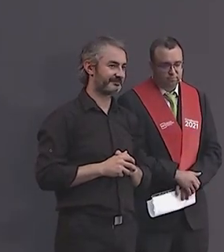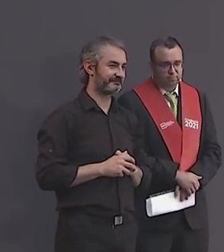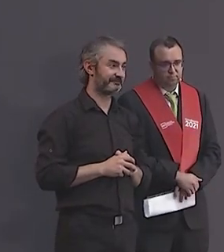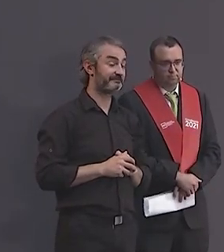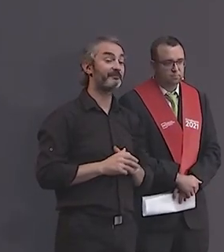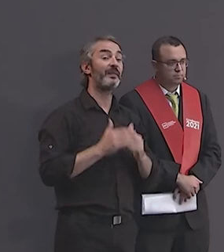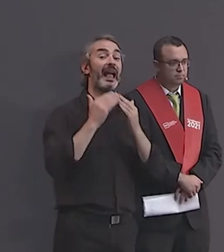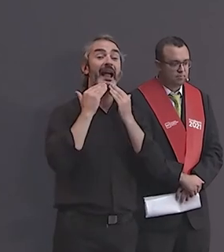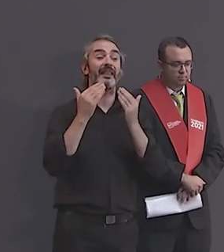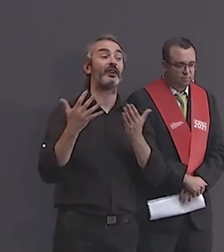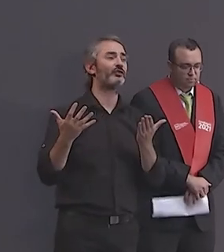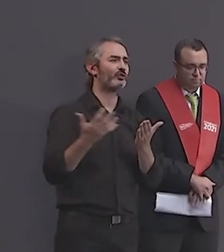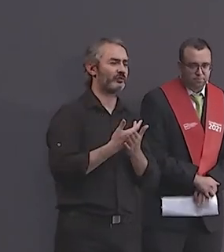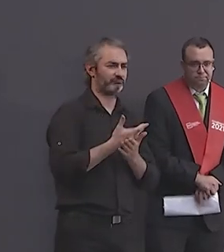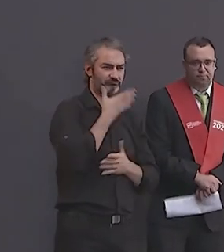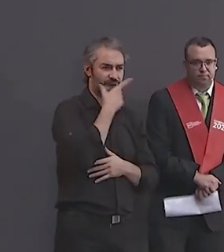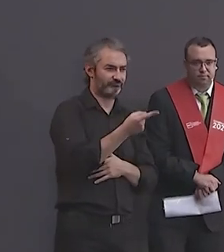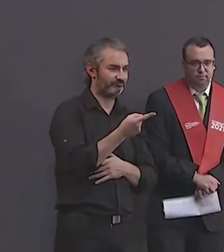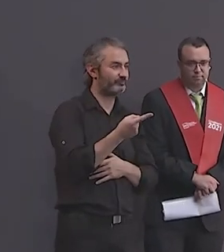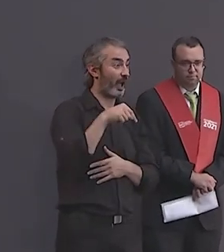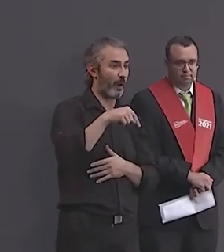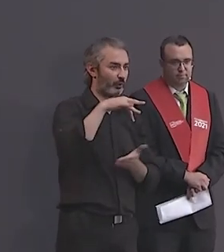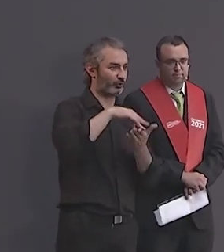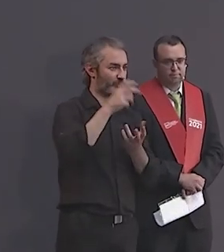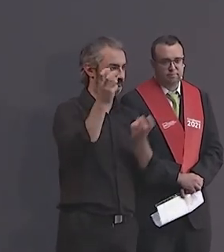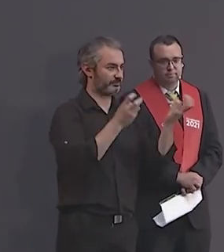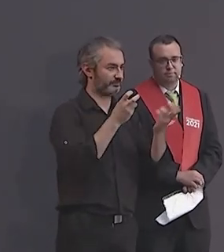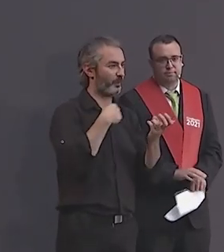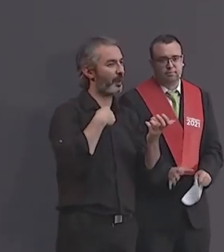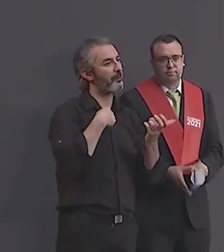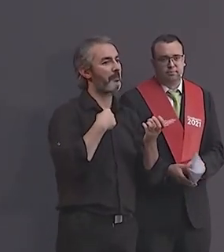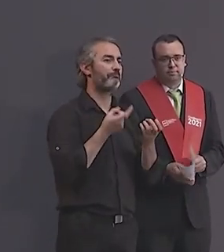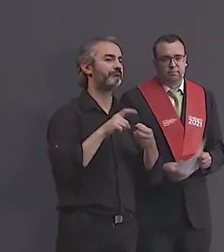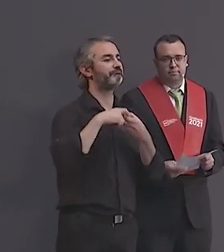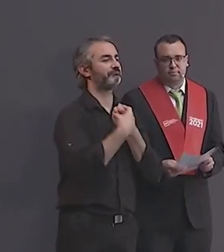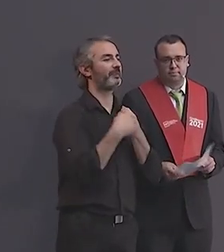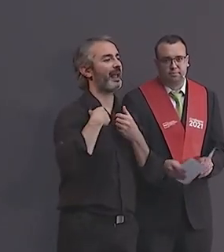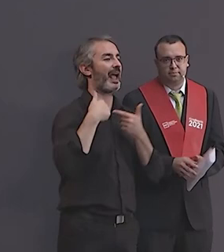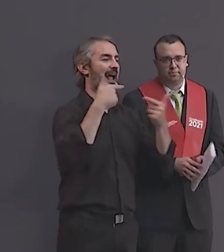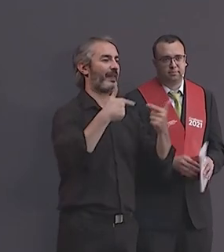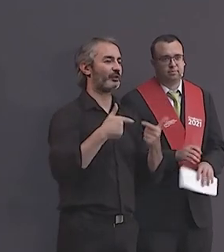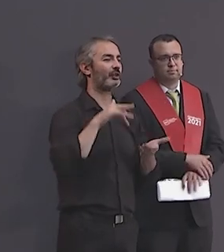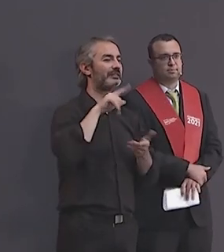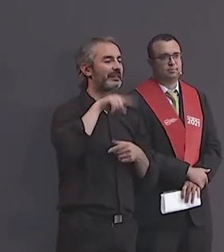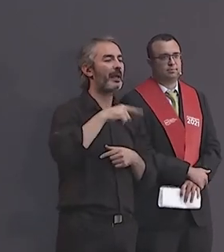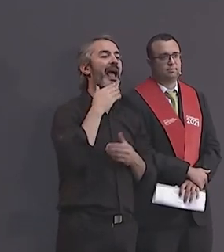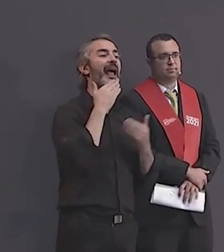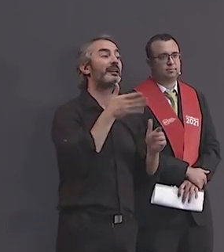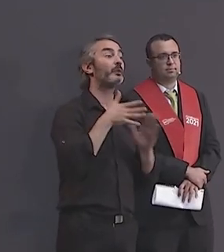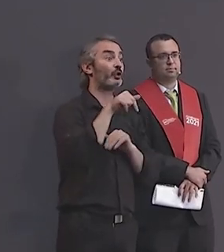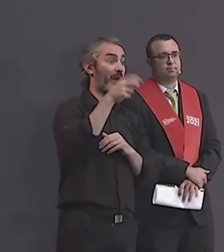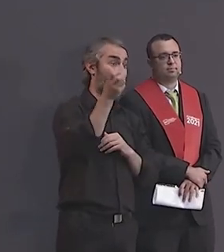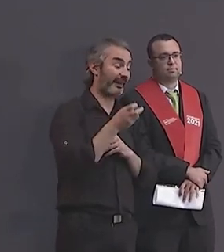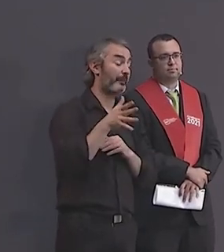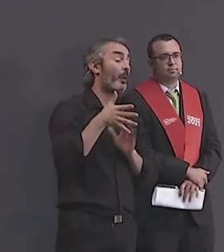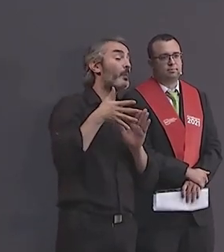Gràcies, doncs, de tot cor a tots els que avui sou aquí formant part d'aquesta graduació. Gràcies també a tots els que volíeu ser aquí, però